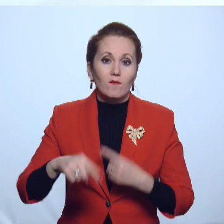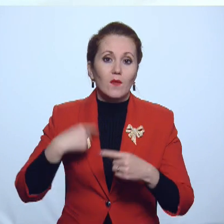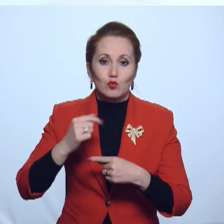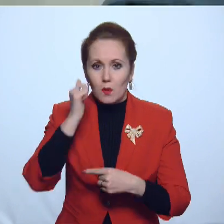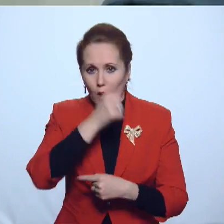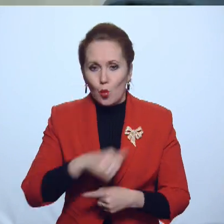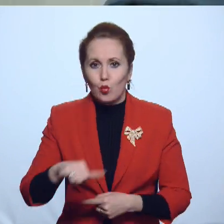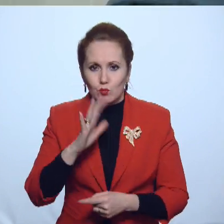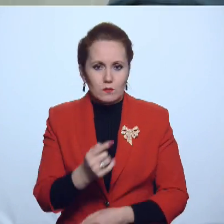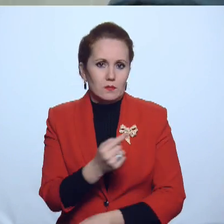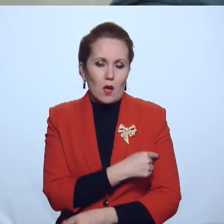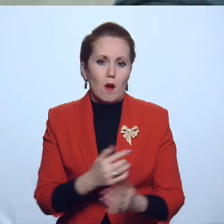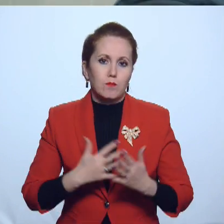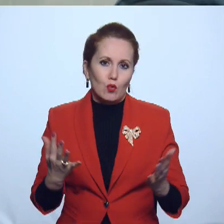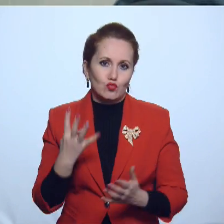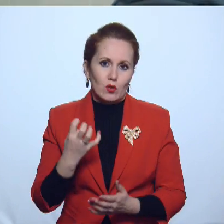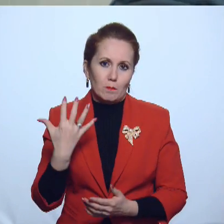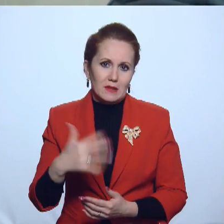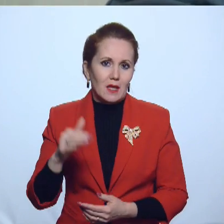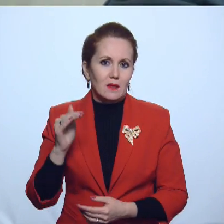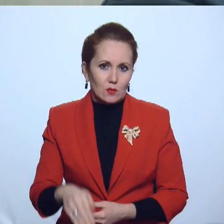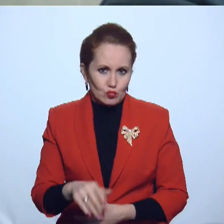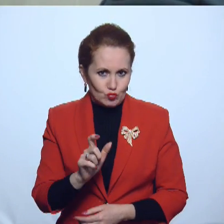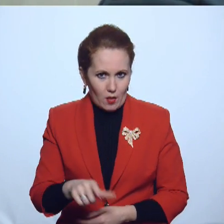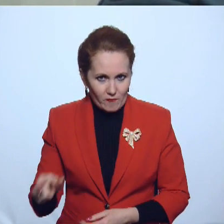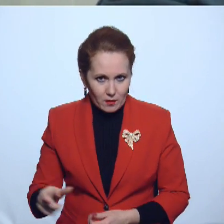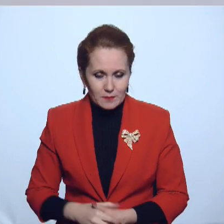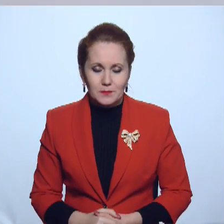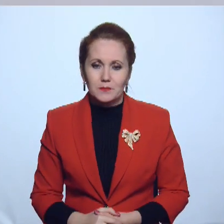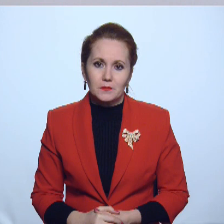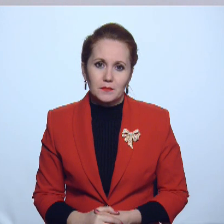планируется привить от ковида более 450 тысяч человек.